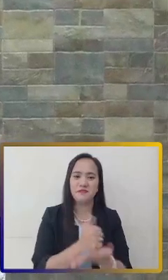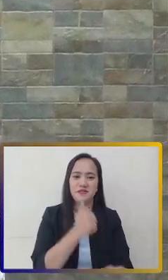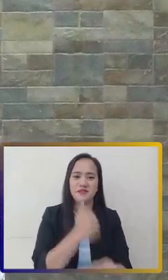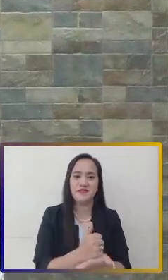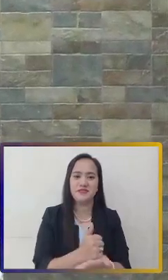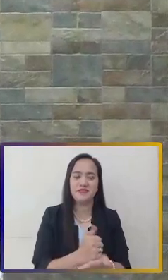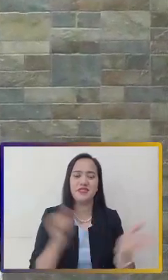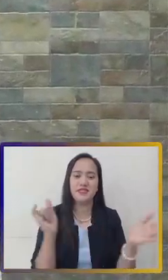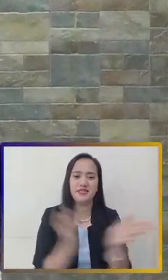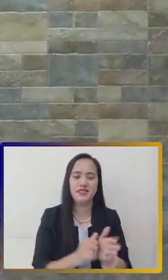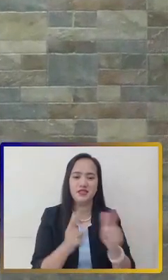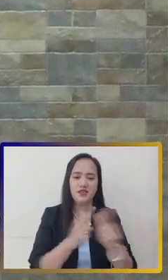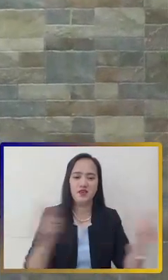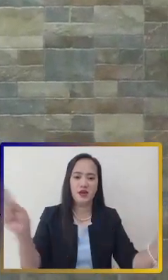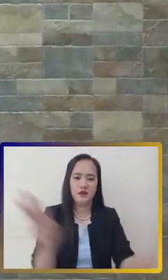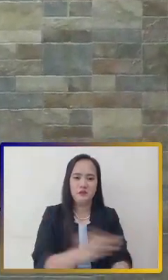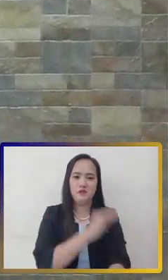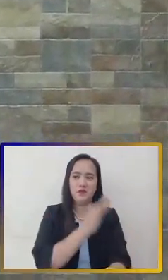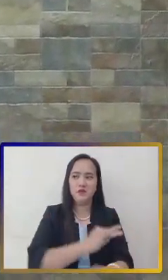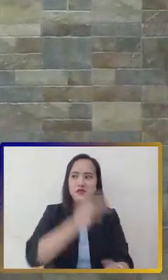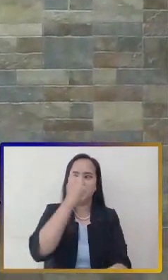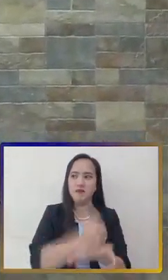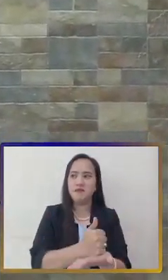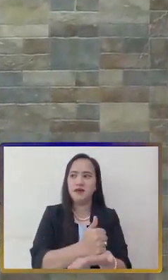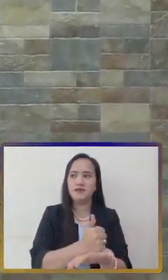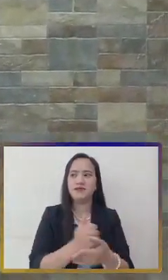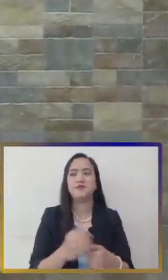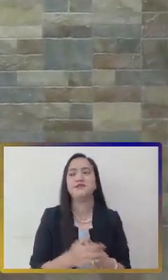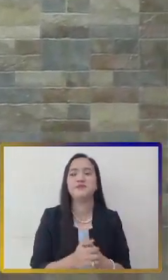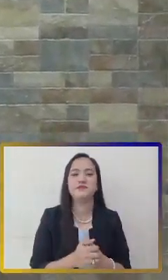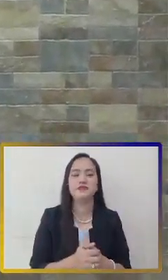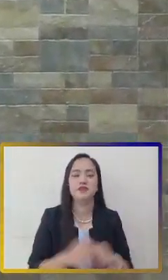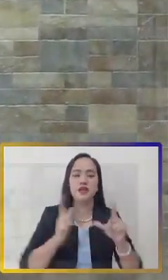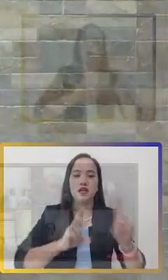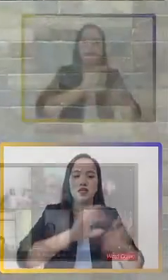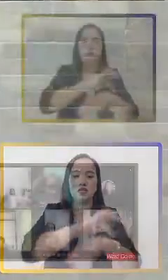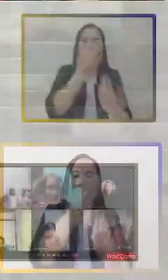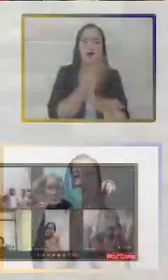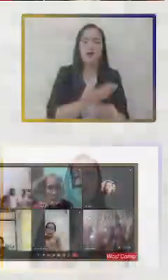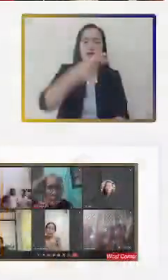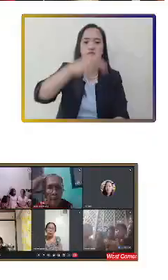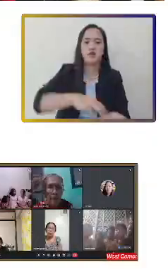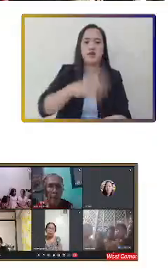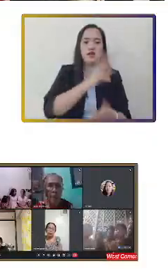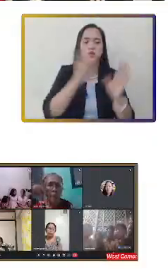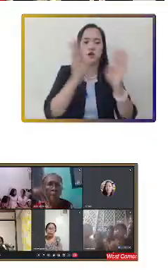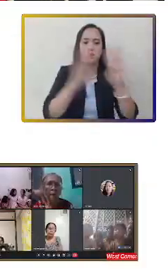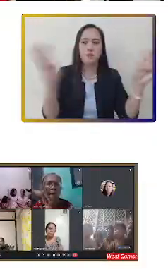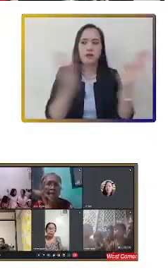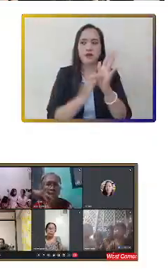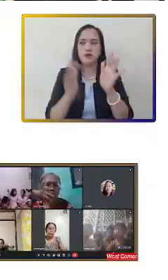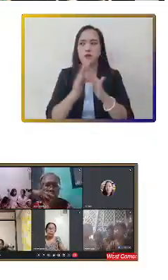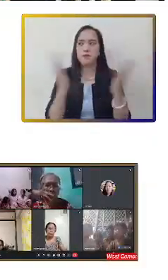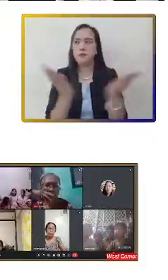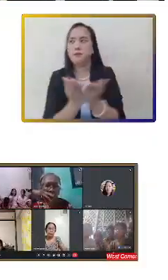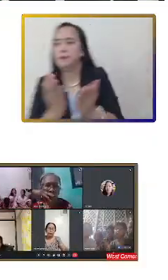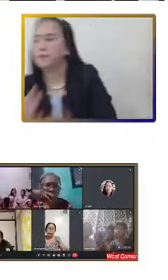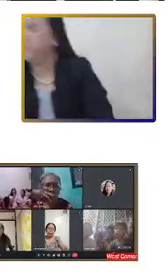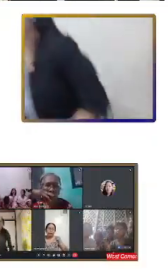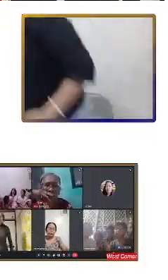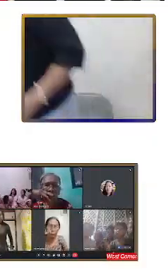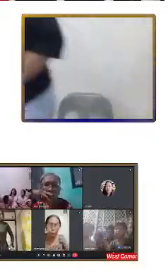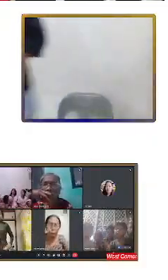Amen. Great music. Amen. Amen. All right, let's all stand up, please, and let's get our Bibles. Ngayon po